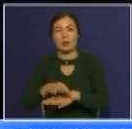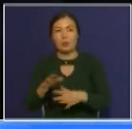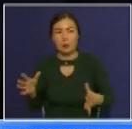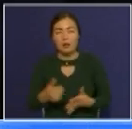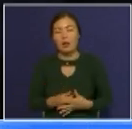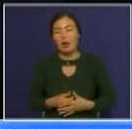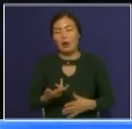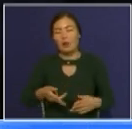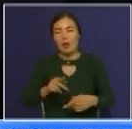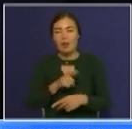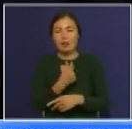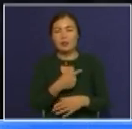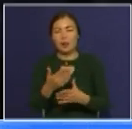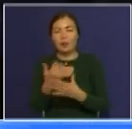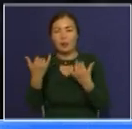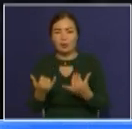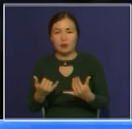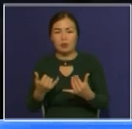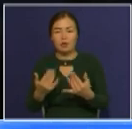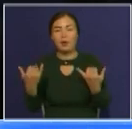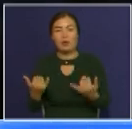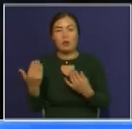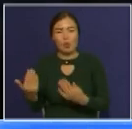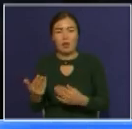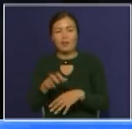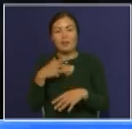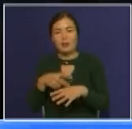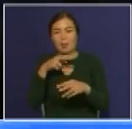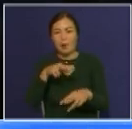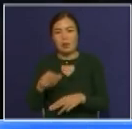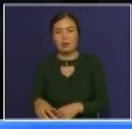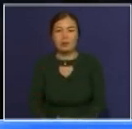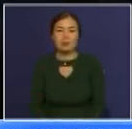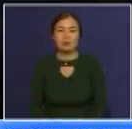зақым келді. Оған алғашқы медициналық көмек көрсетіліп, қазір ол дәрігерлердің бақылауында.